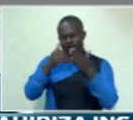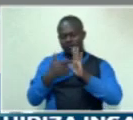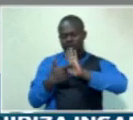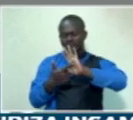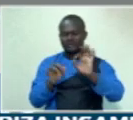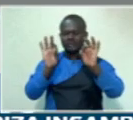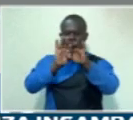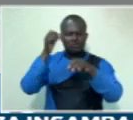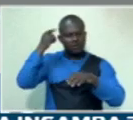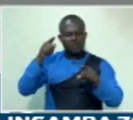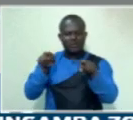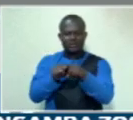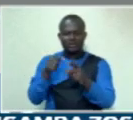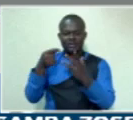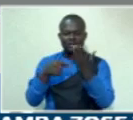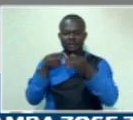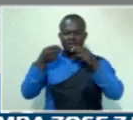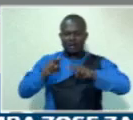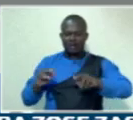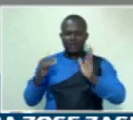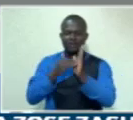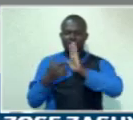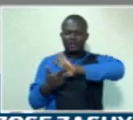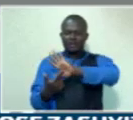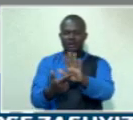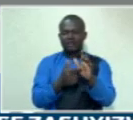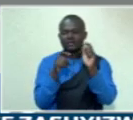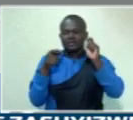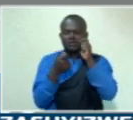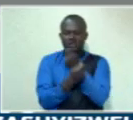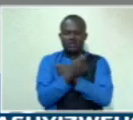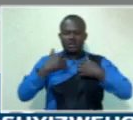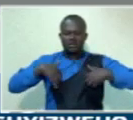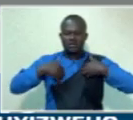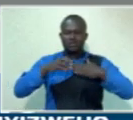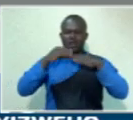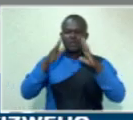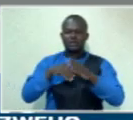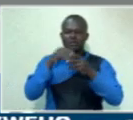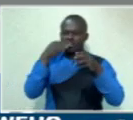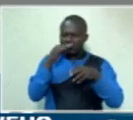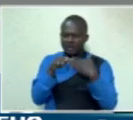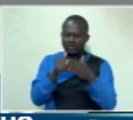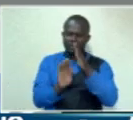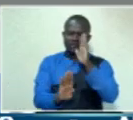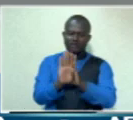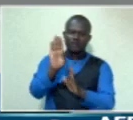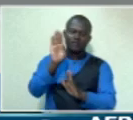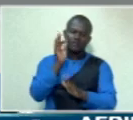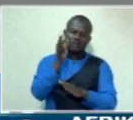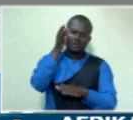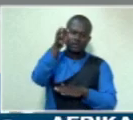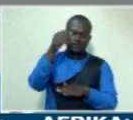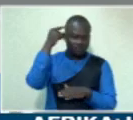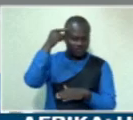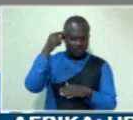iganisha kukumva kimwe ibyabaye. Iranagaragaza kandi impinduka n'ubushake bw'abayobozi b'u Bufaransa wo gutera imbere tugana ku